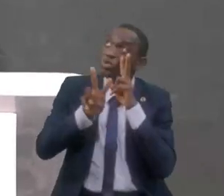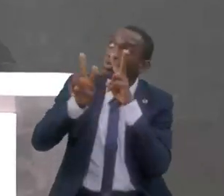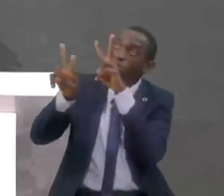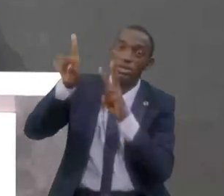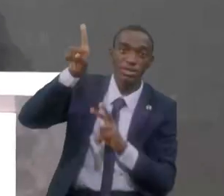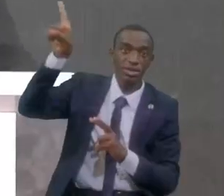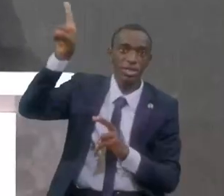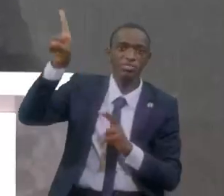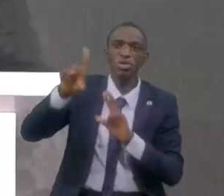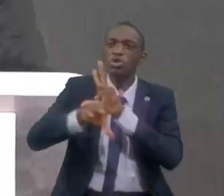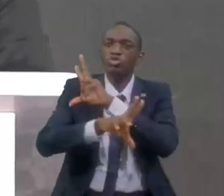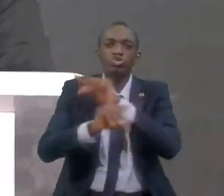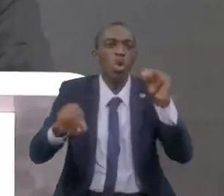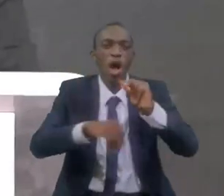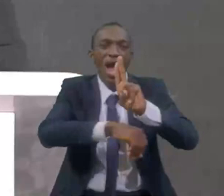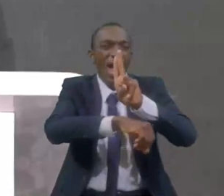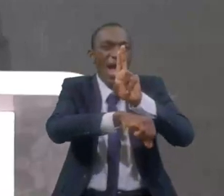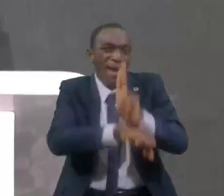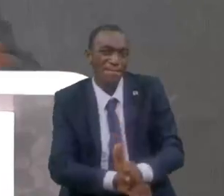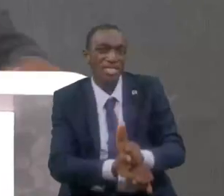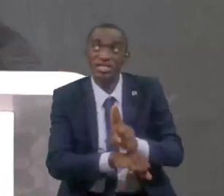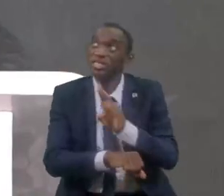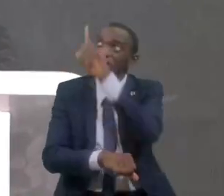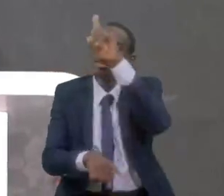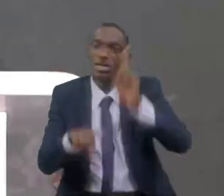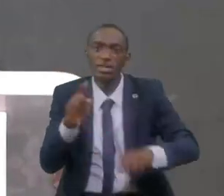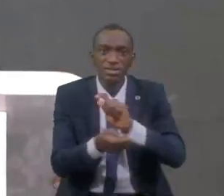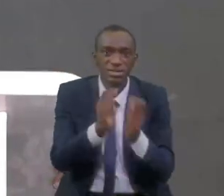Il n'y a pas d'habitude qui ne puisse changer.